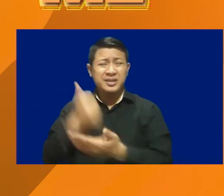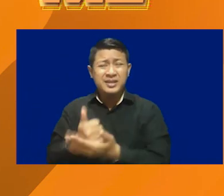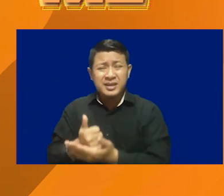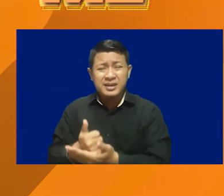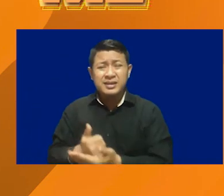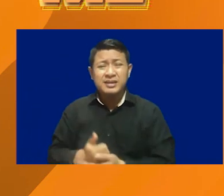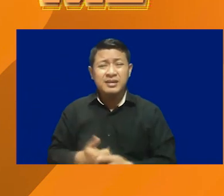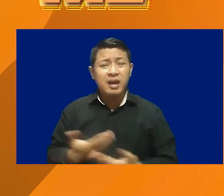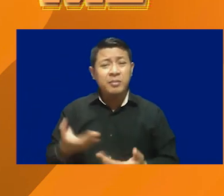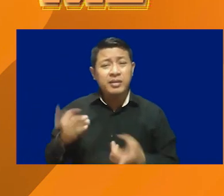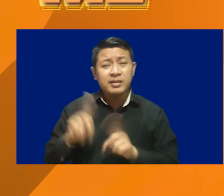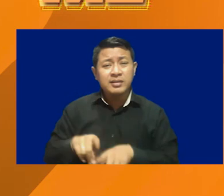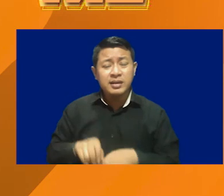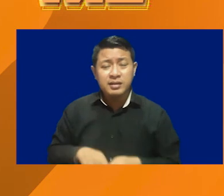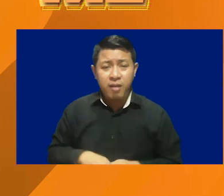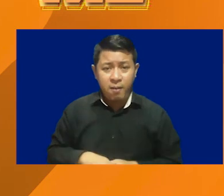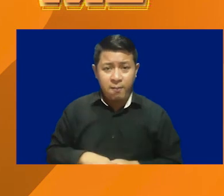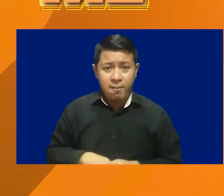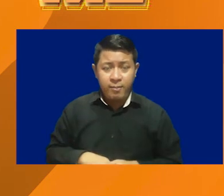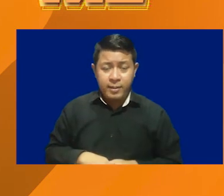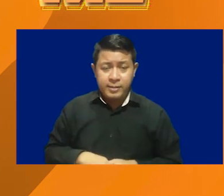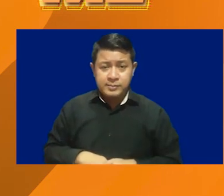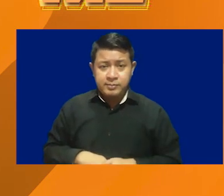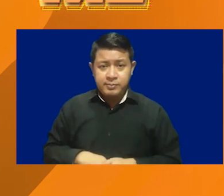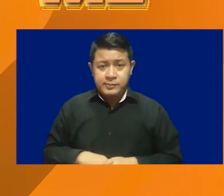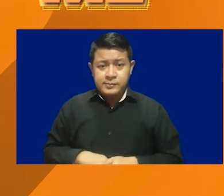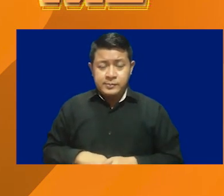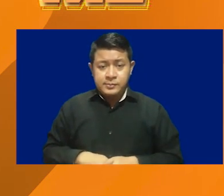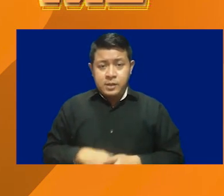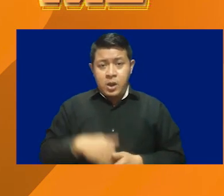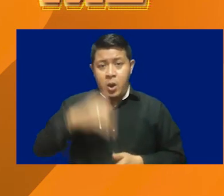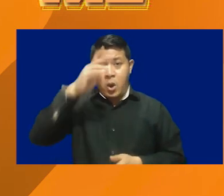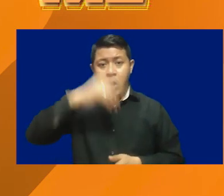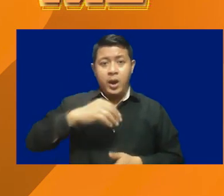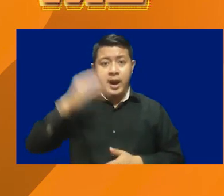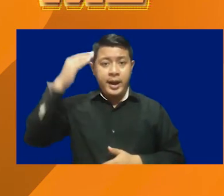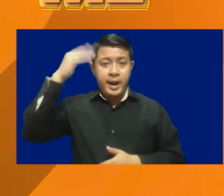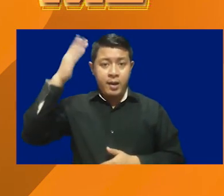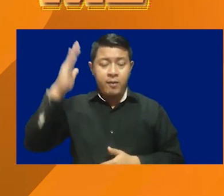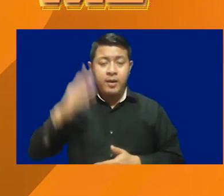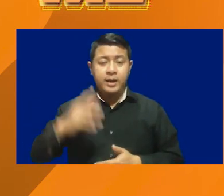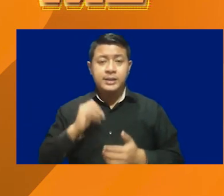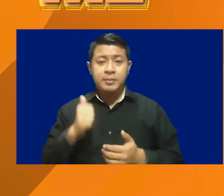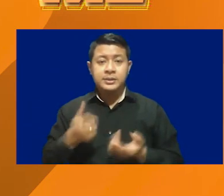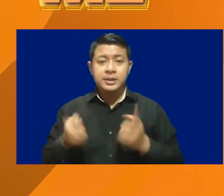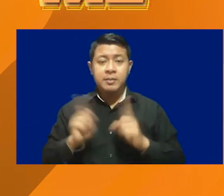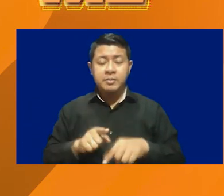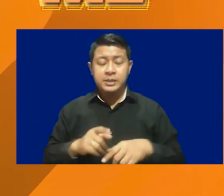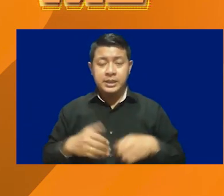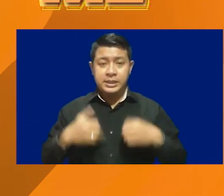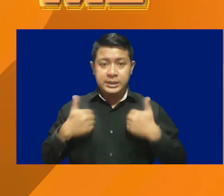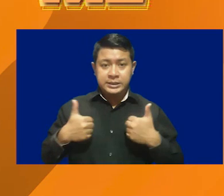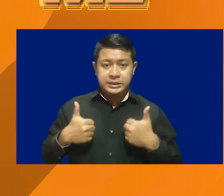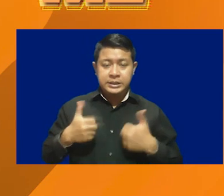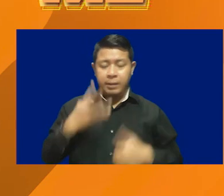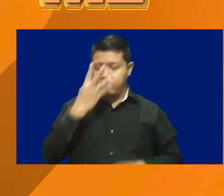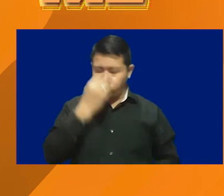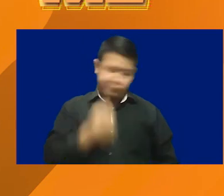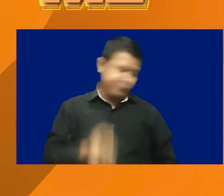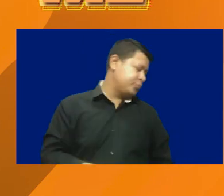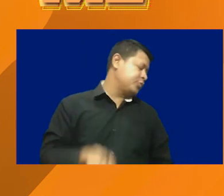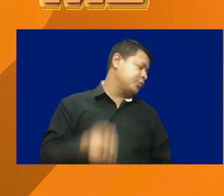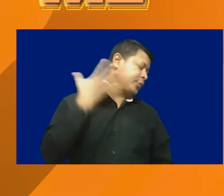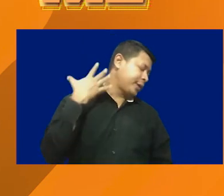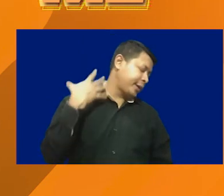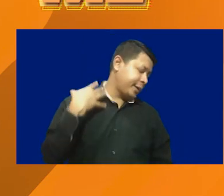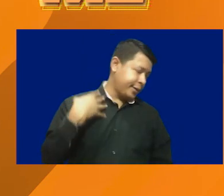dewasa, orang tua merasa tidak bernilai lagi kehidupannya? Maka akibatnya orang dewasa atau orang tua itu bisa